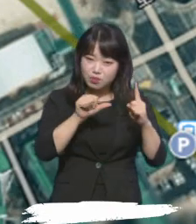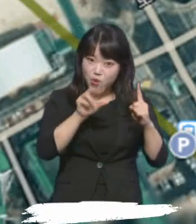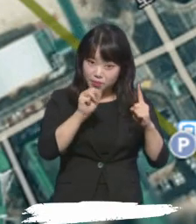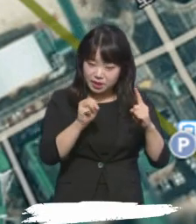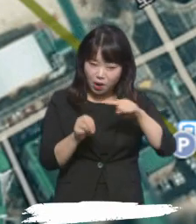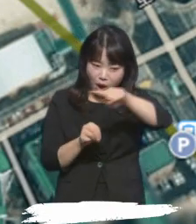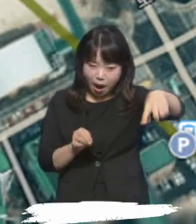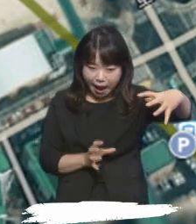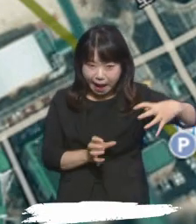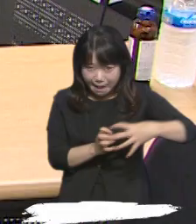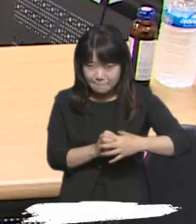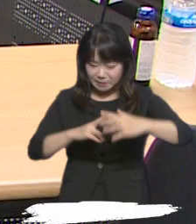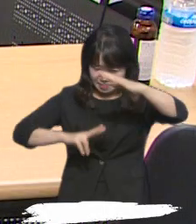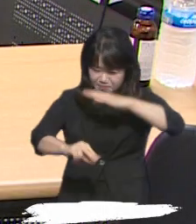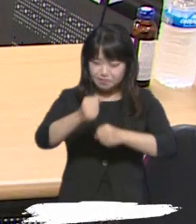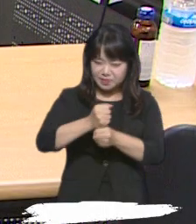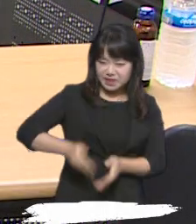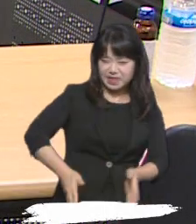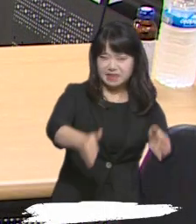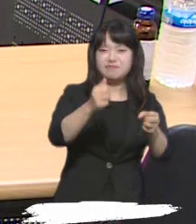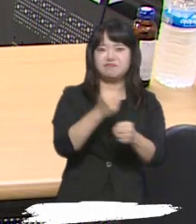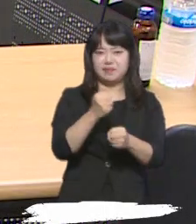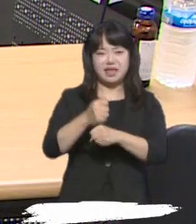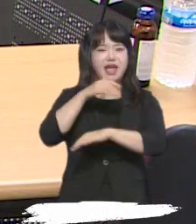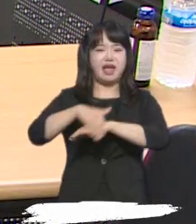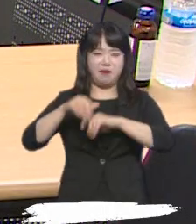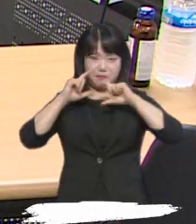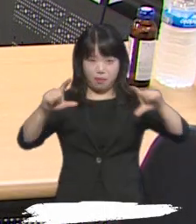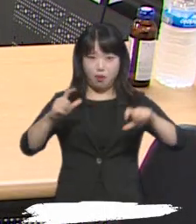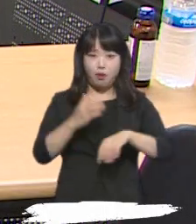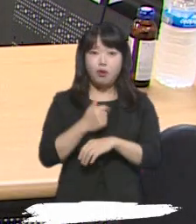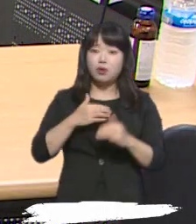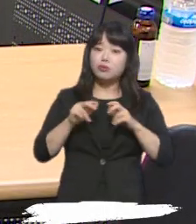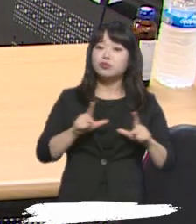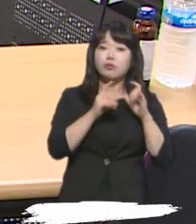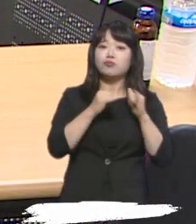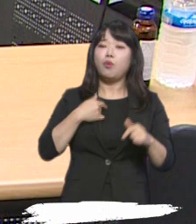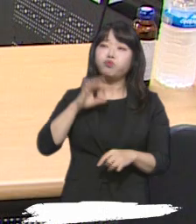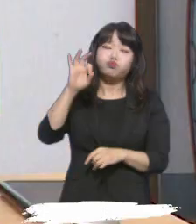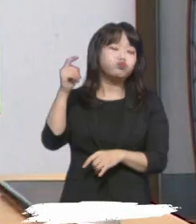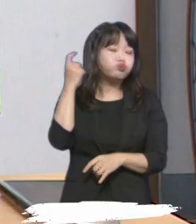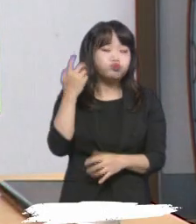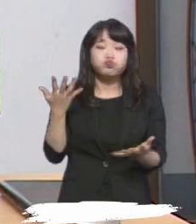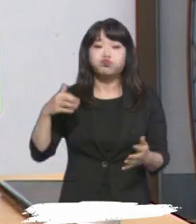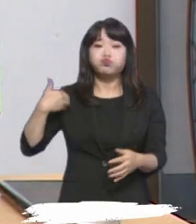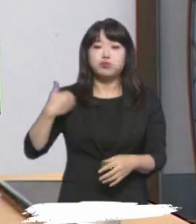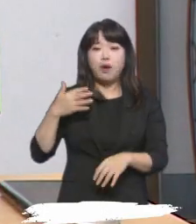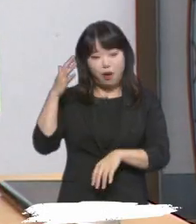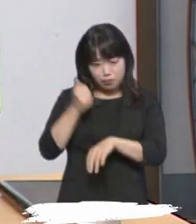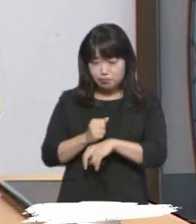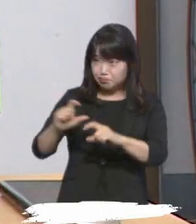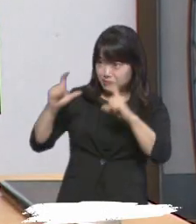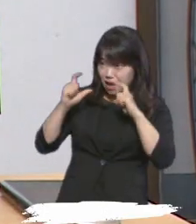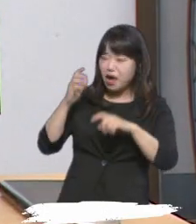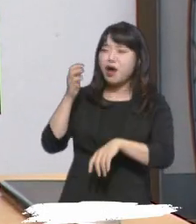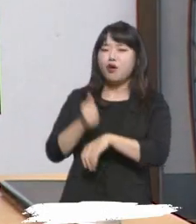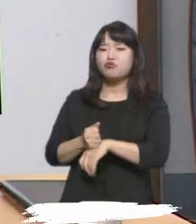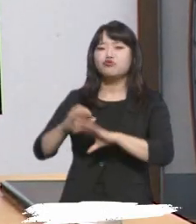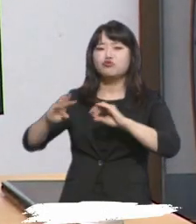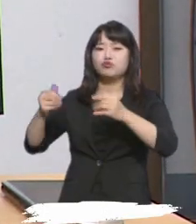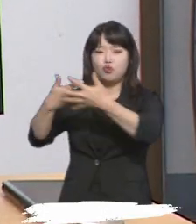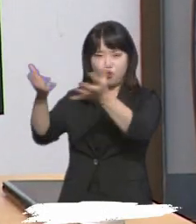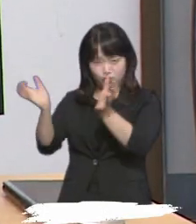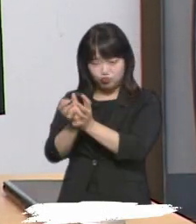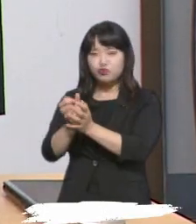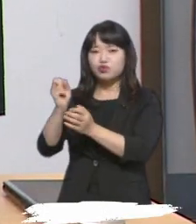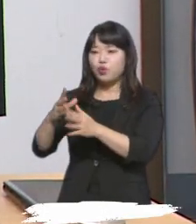편입 구간입니다. 이 같은 설계 도면을 알지 못한 주민들은 이의 신청서를 국토부와 한국부동산원에